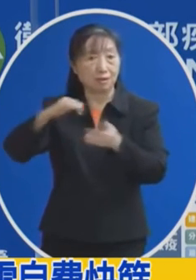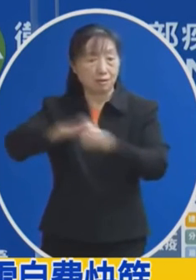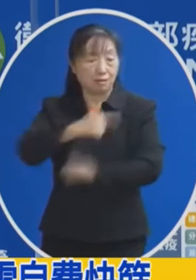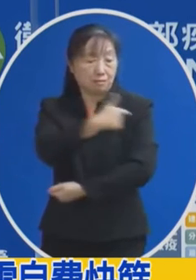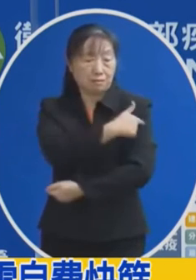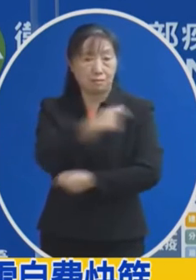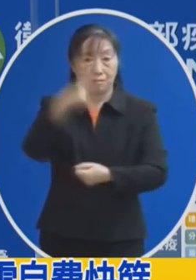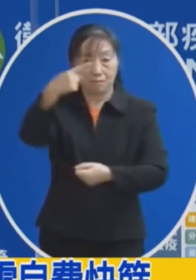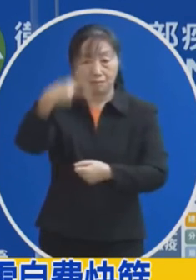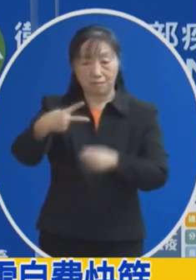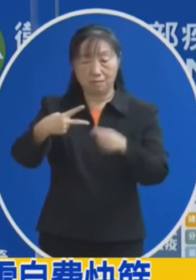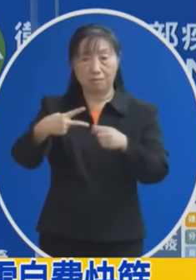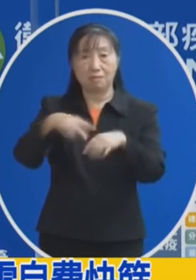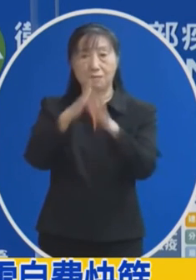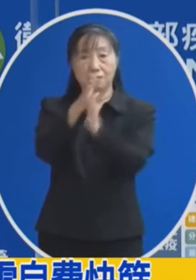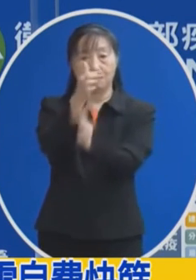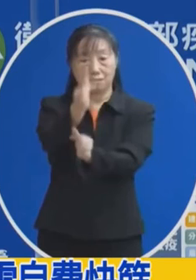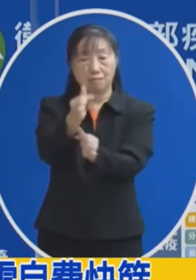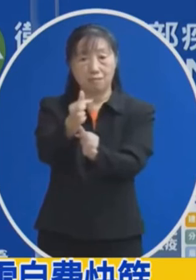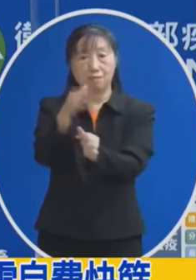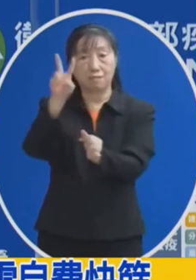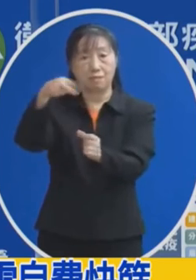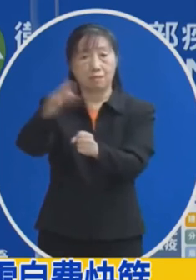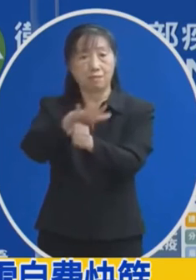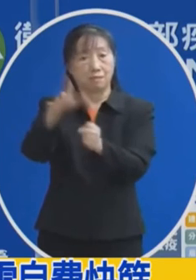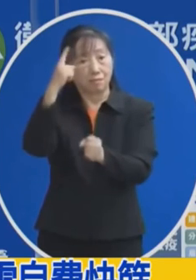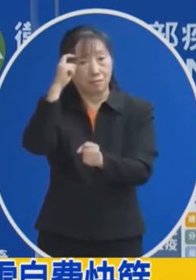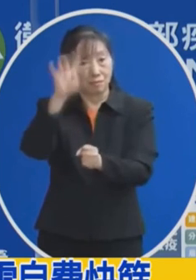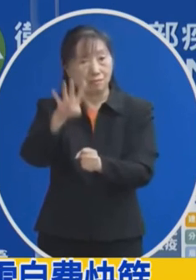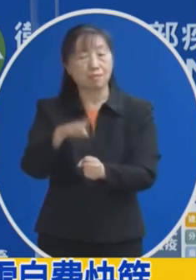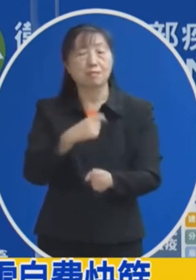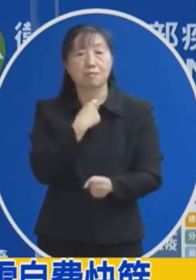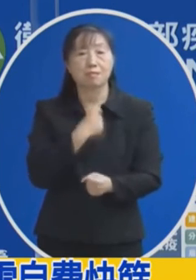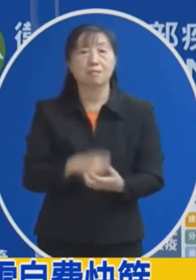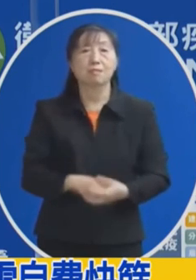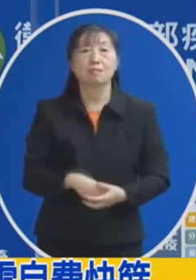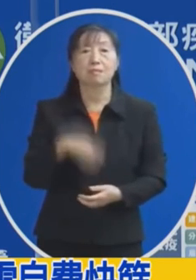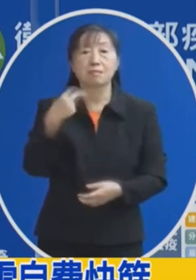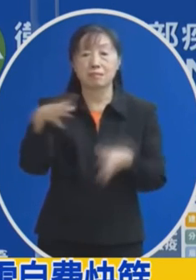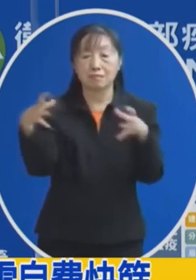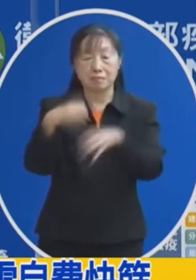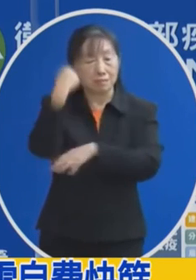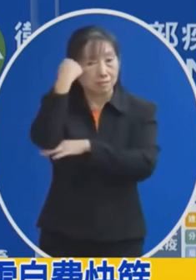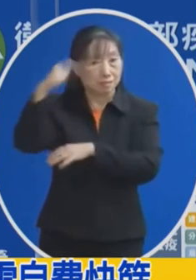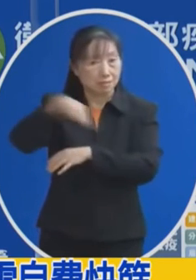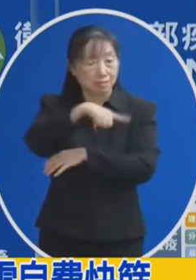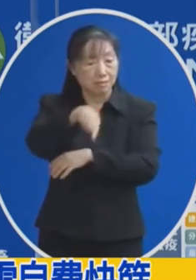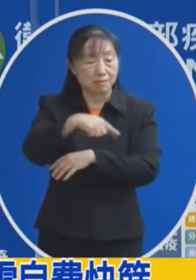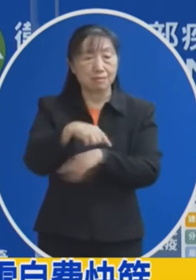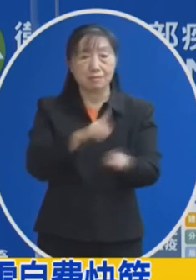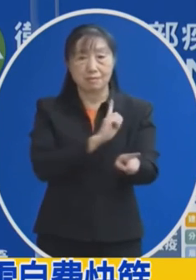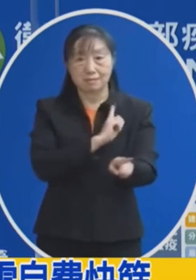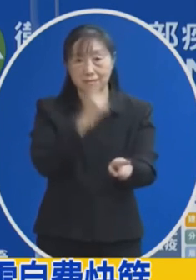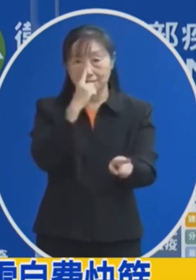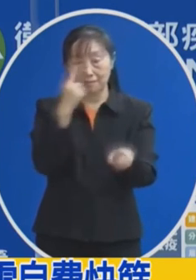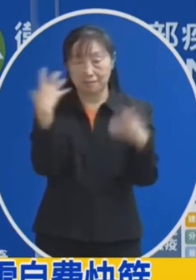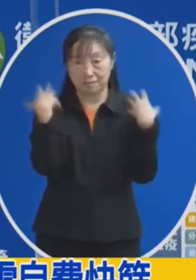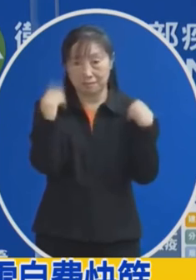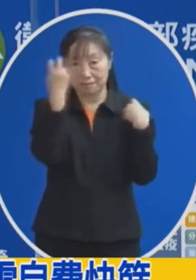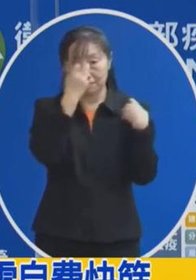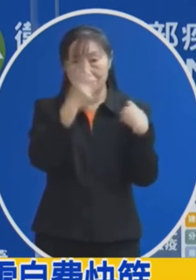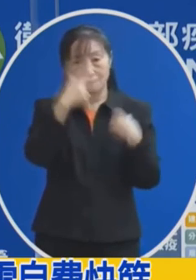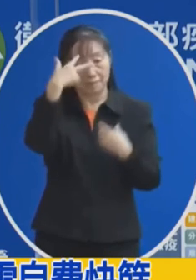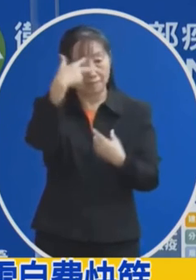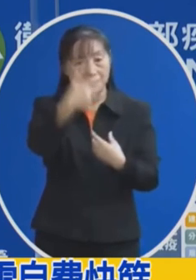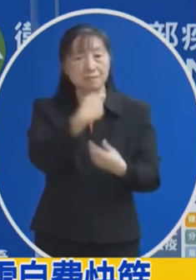种2剂的疫苗前满14天，那同住的期间加强自主健康管理7天，